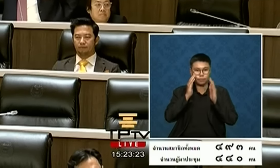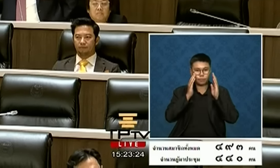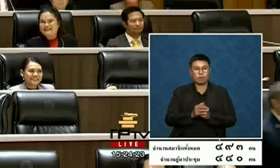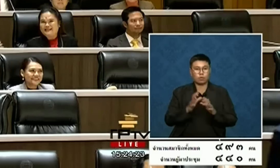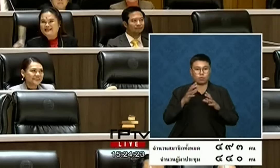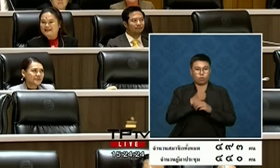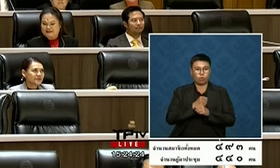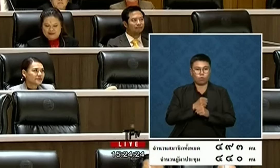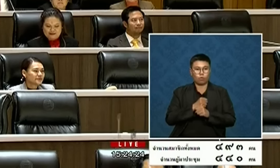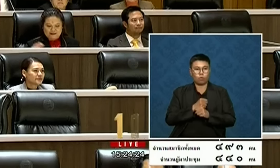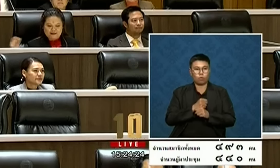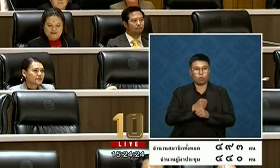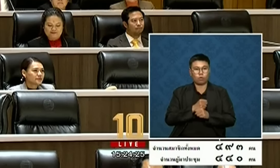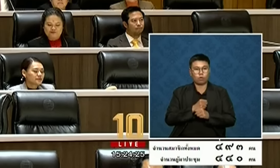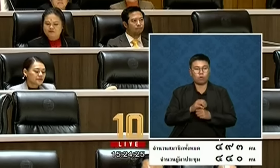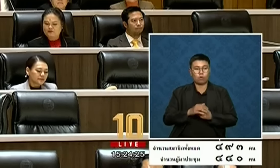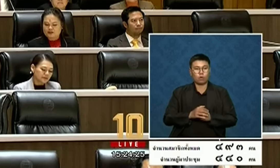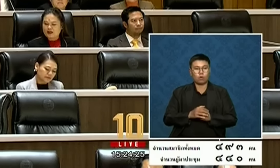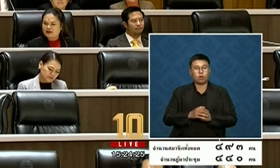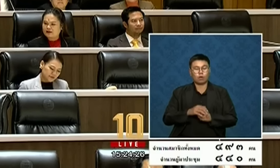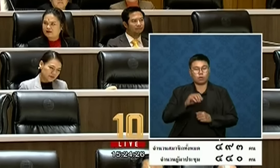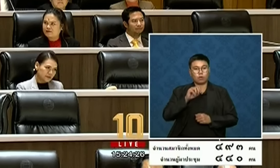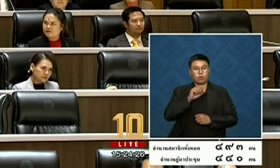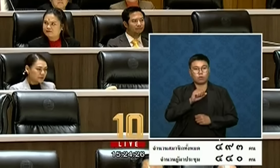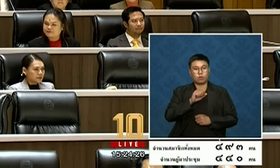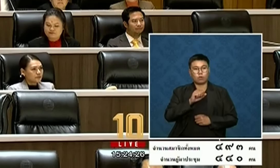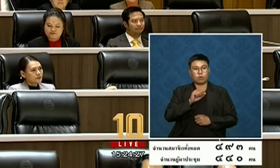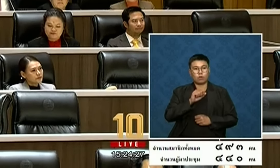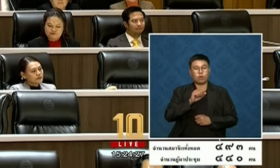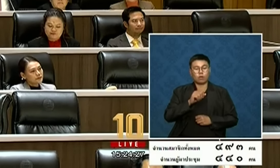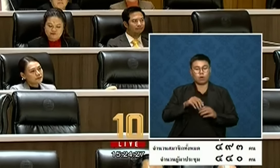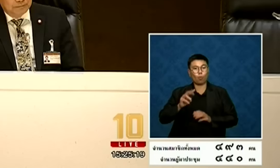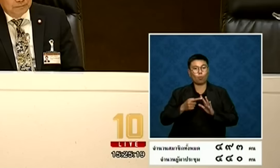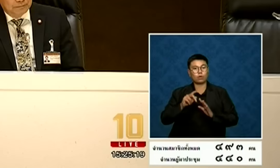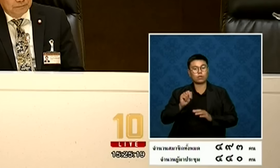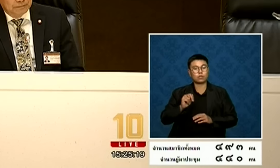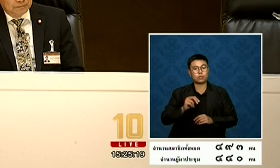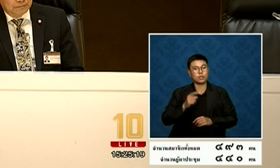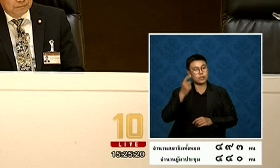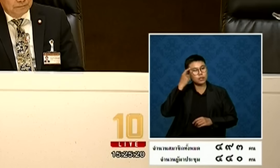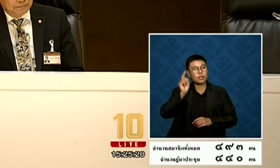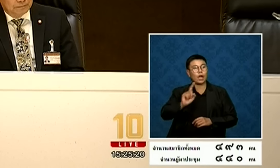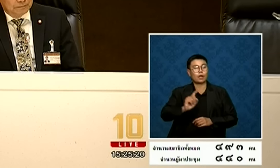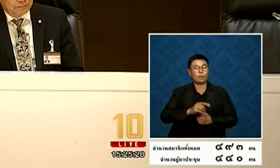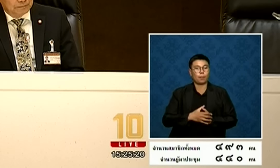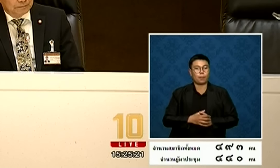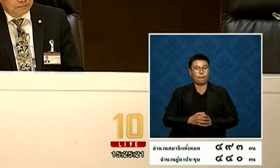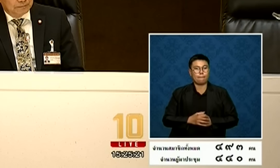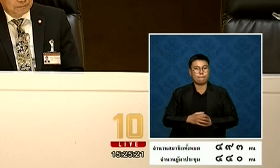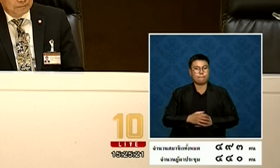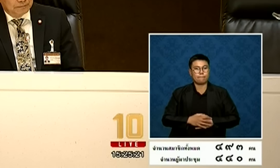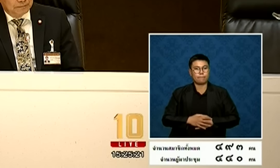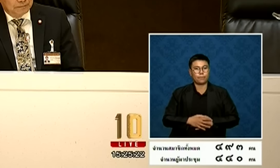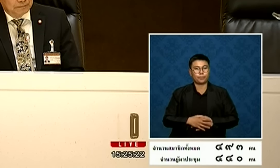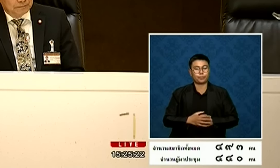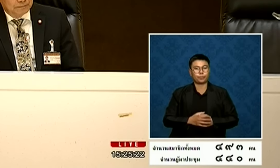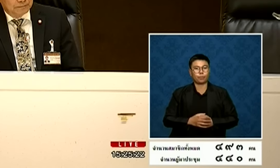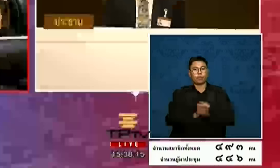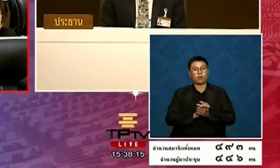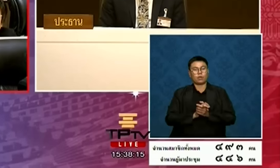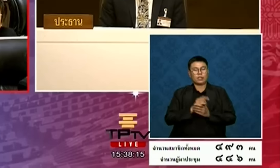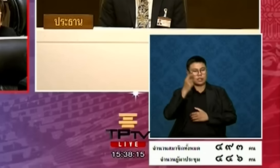112อย่างแน่นอนชัดอืผมยังคุยกับบรรดาพี่ๆนักข่าวอยู่เลยว่าผ่านยากนะถ้า